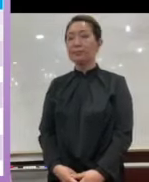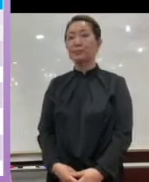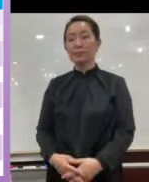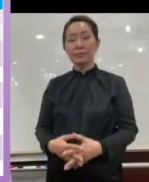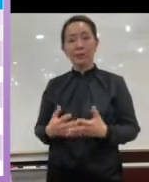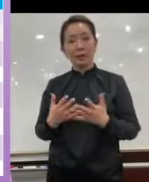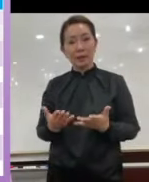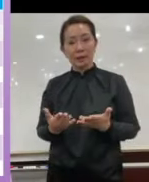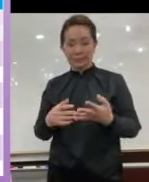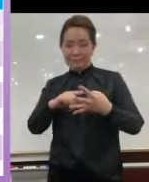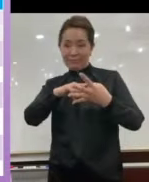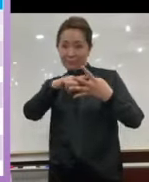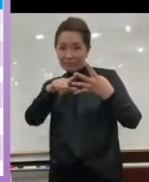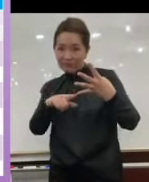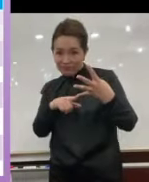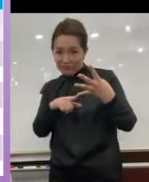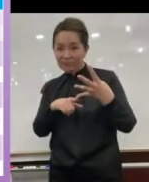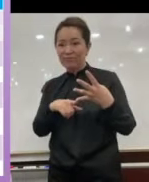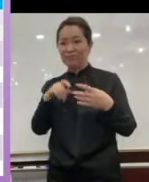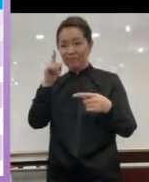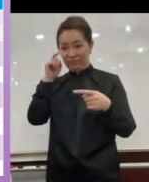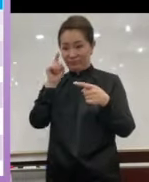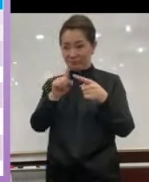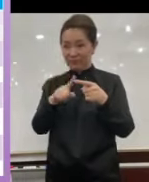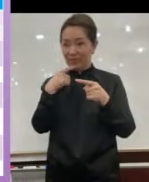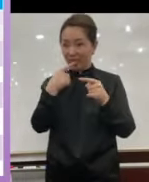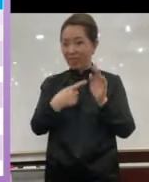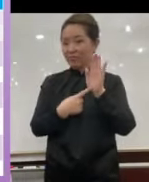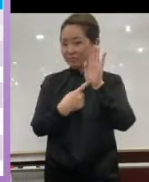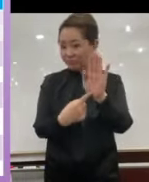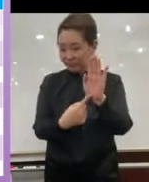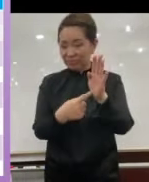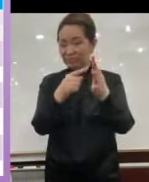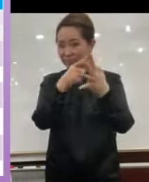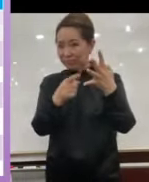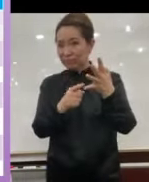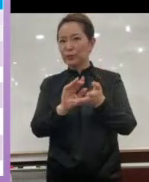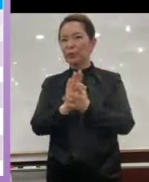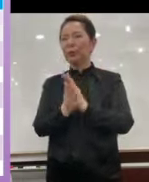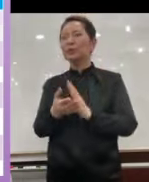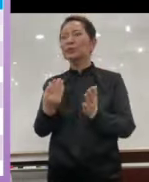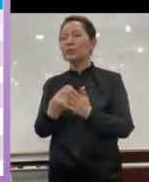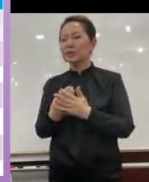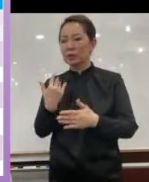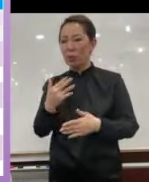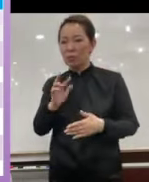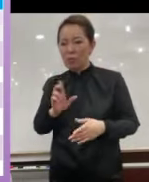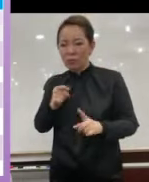За гэж хэлсэн байсан ч гэсэндээ одоо яг бидний зорилго жишээлбэл Улаанбаатар